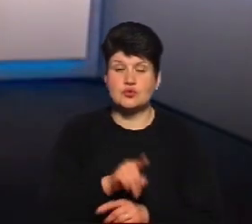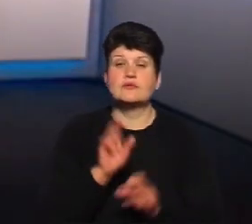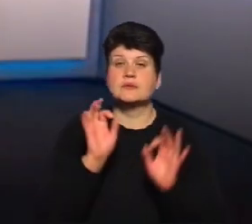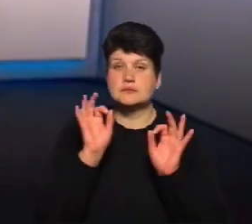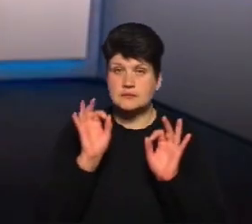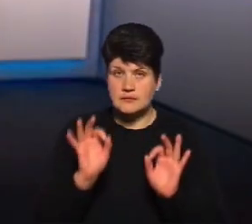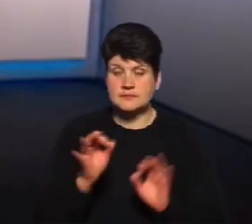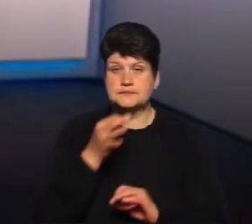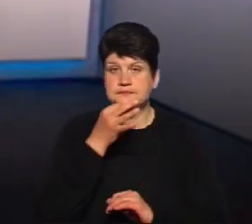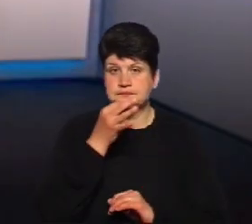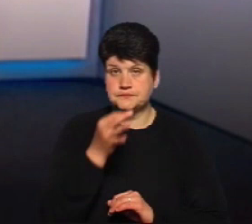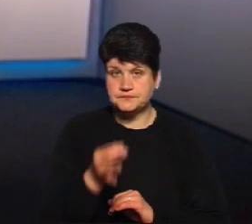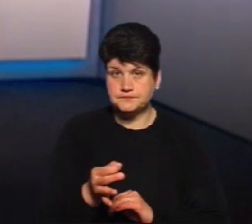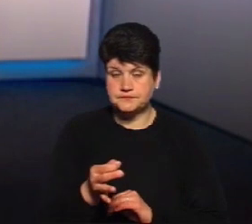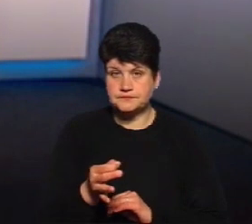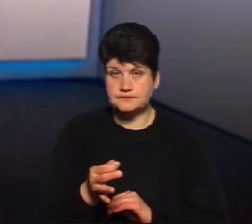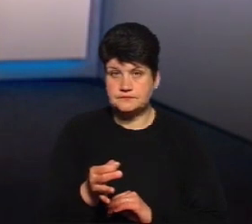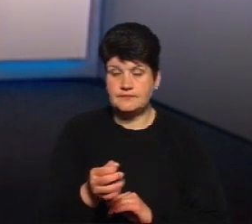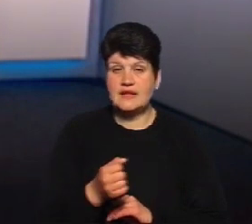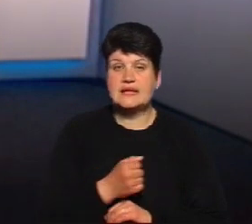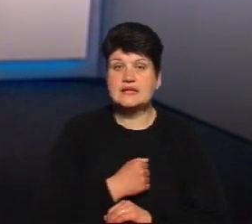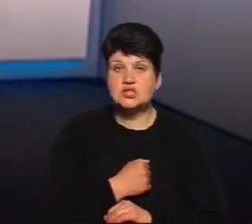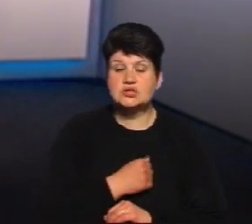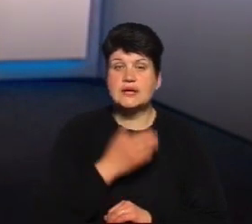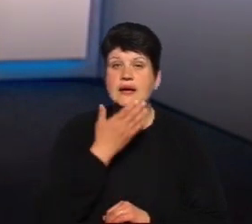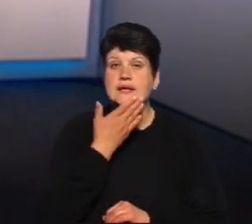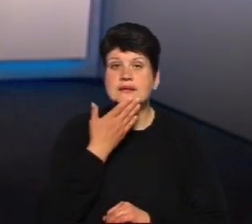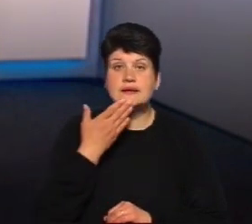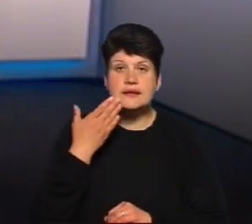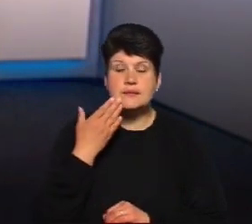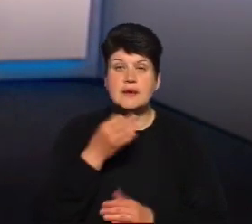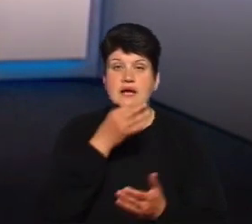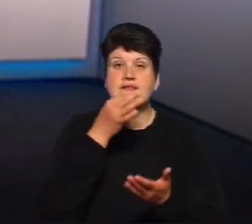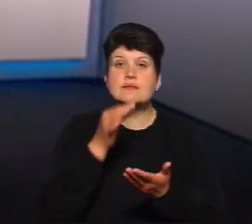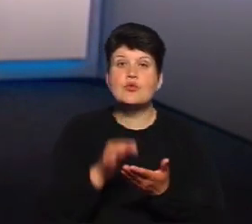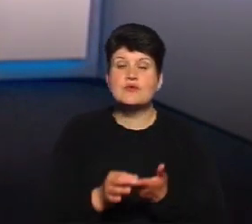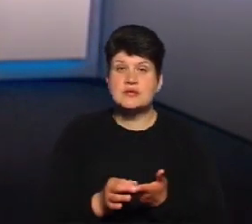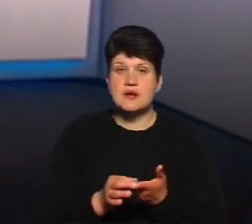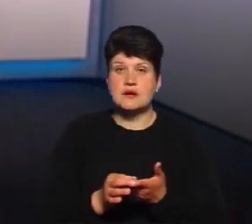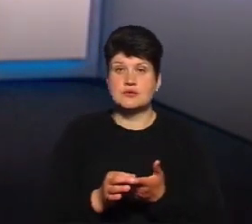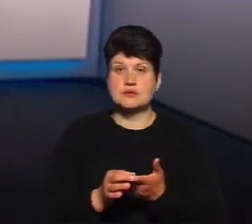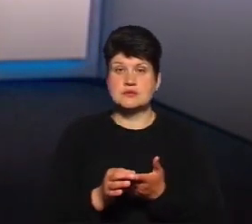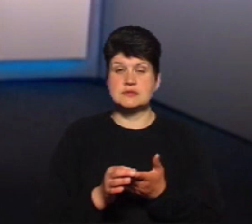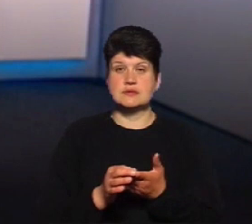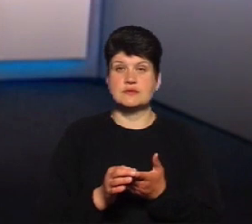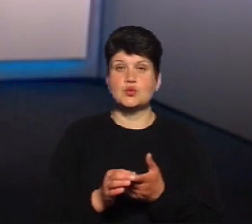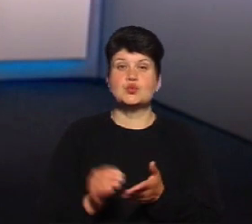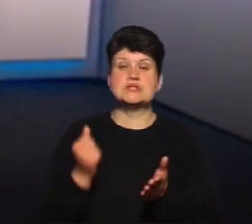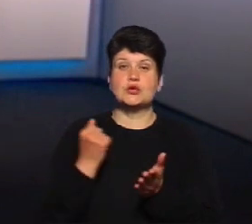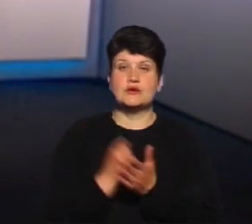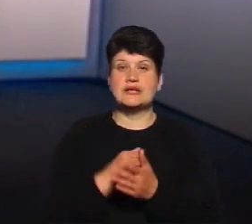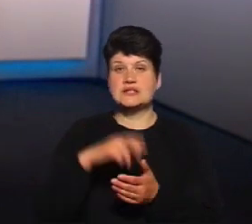підмітили, на жаль, немає відповідальності встановленої на державному рівні, на